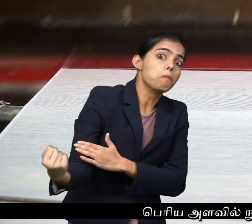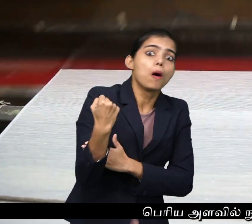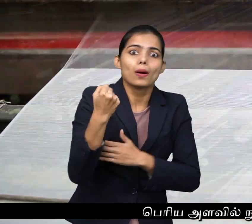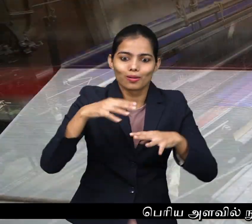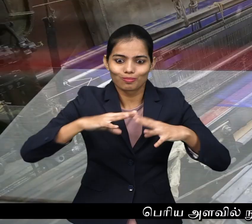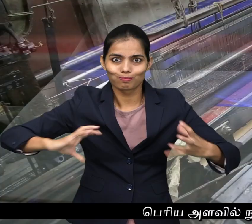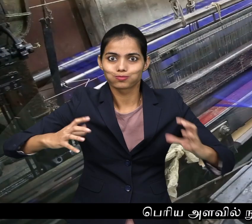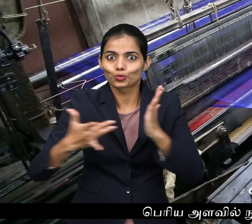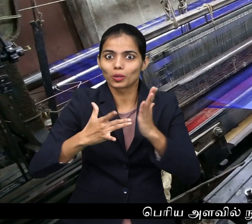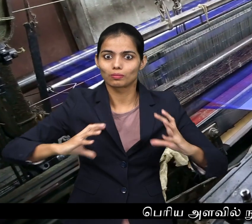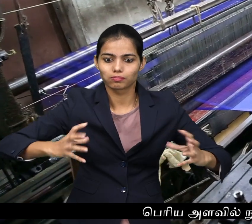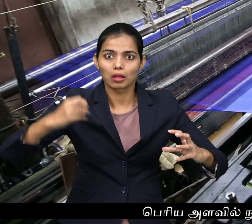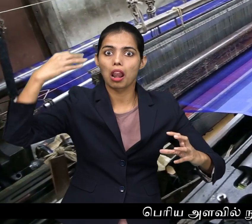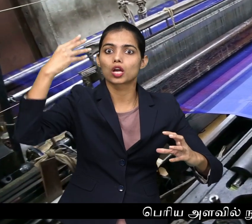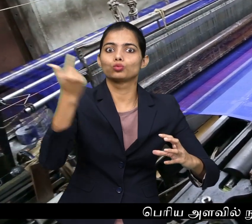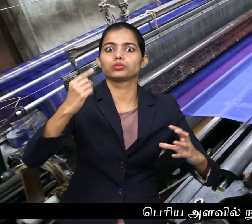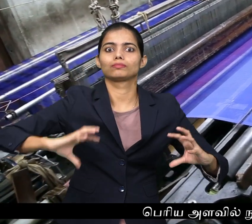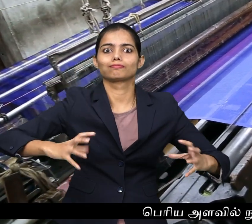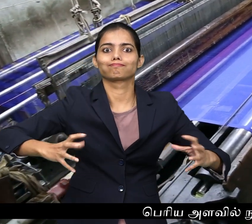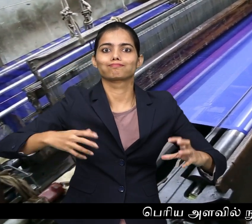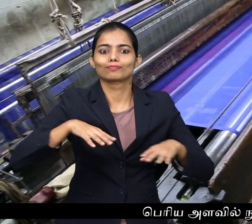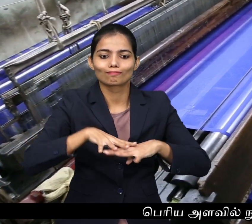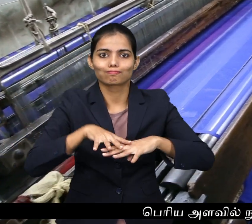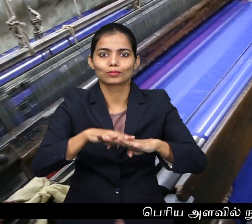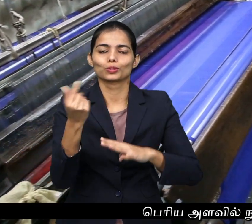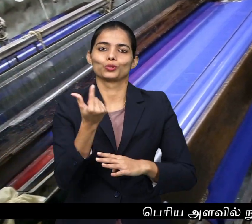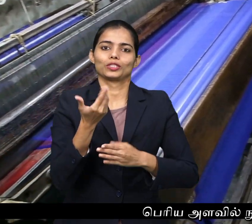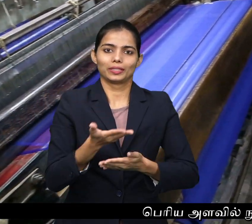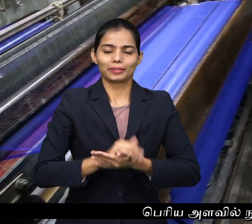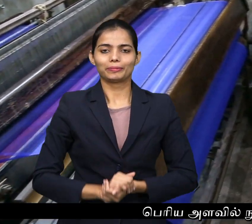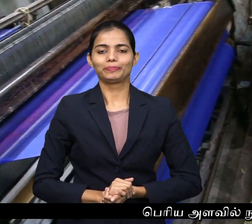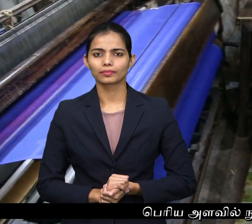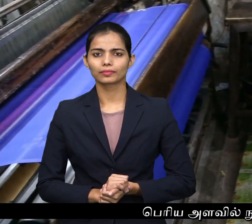பெரிய அளவில் நூற்பு செய்யப்படுகிறது.